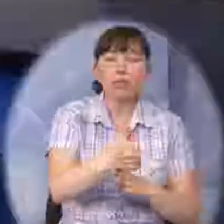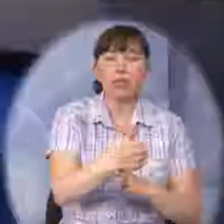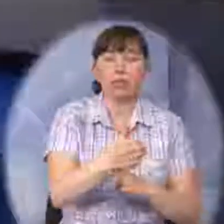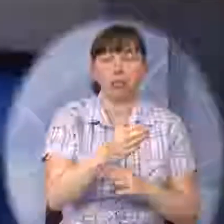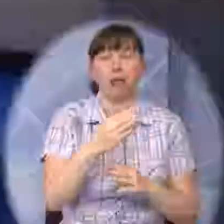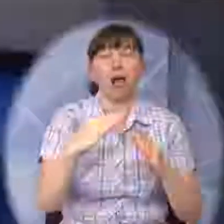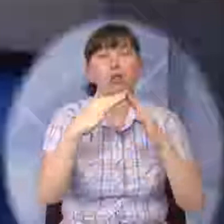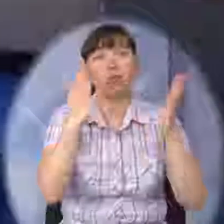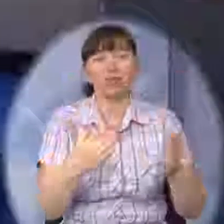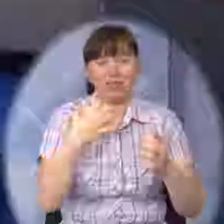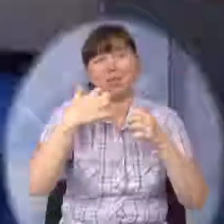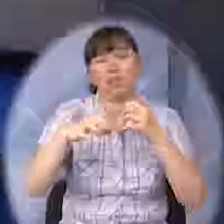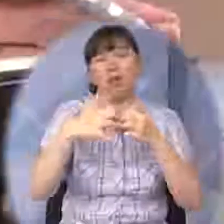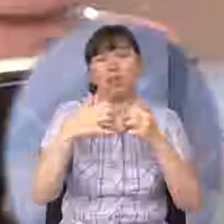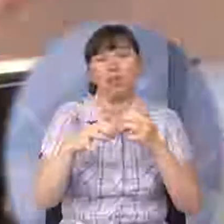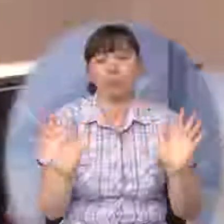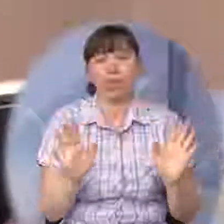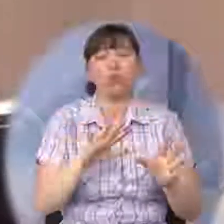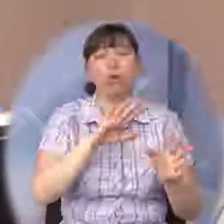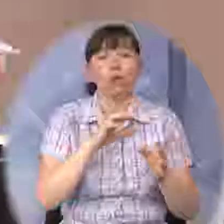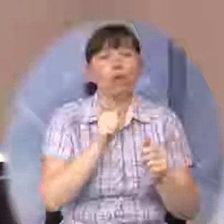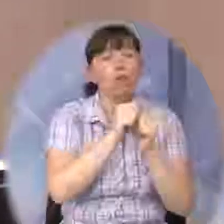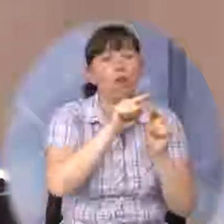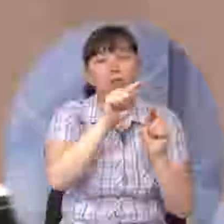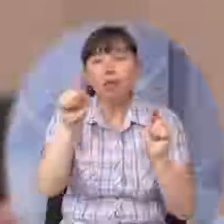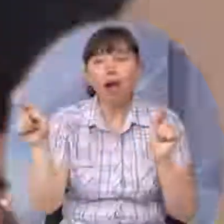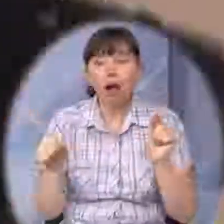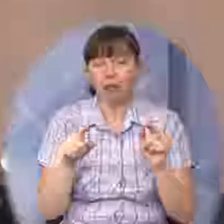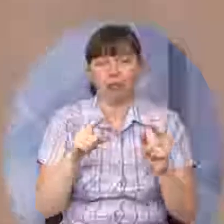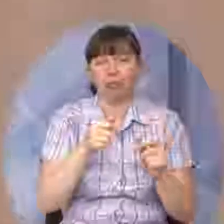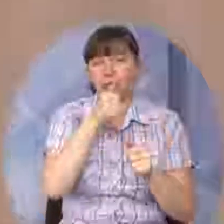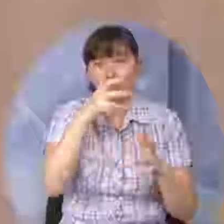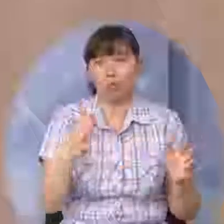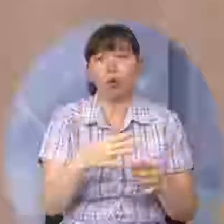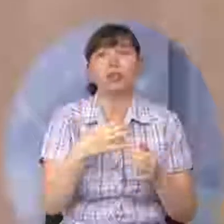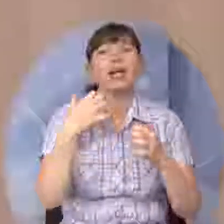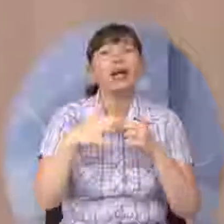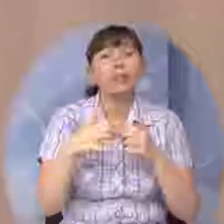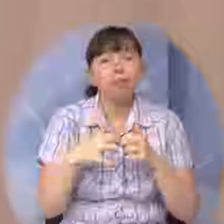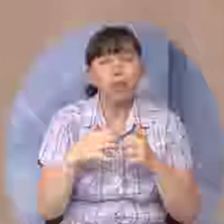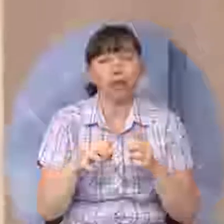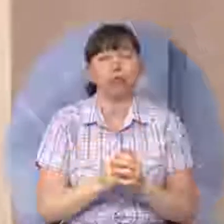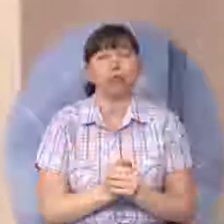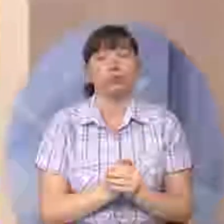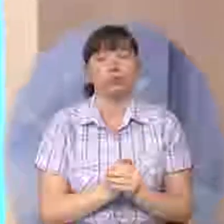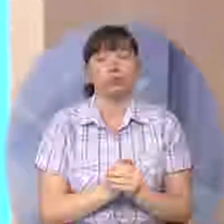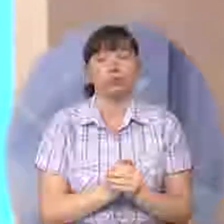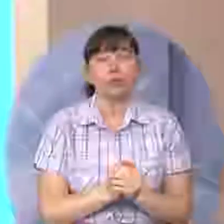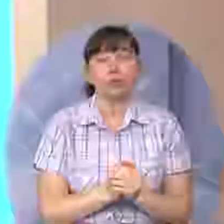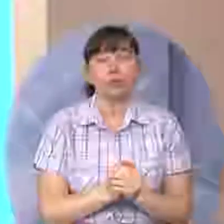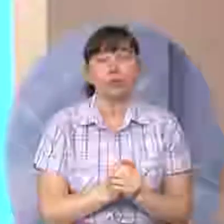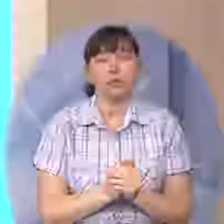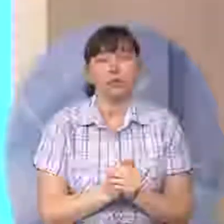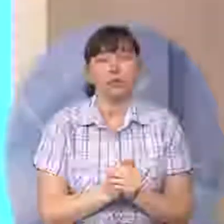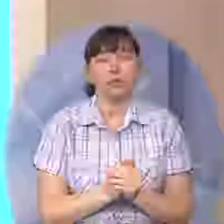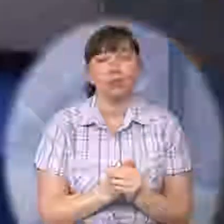în mediu, na, că nu poți calculezi, în general, un cost pentru toate vizitele, dar în funcție